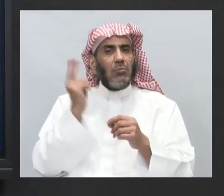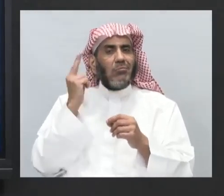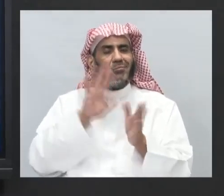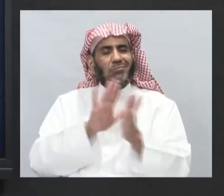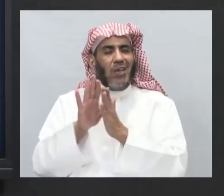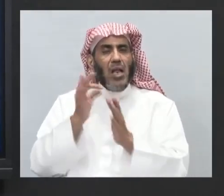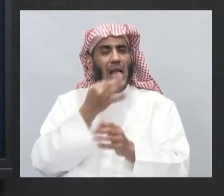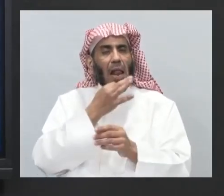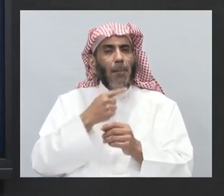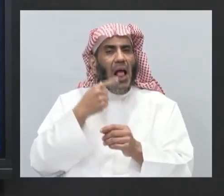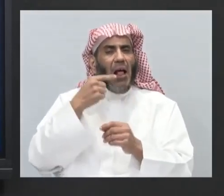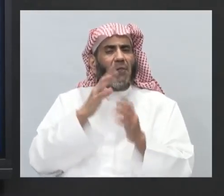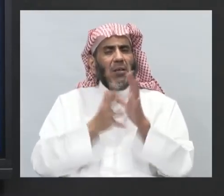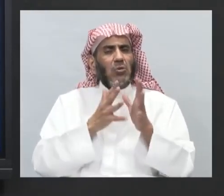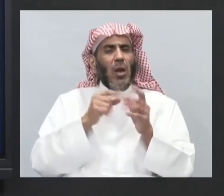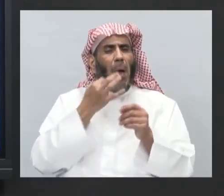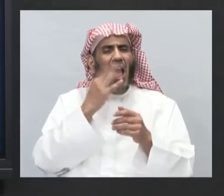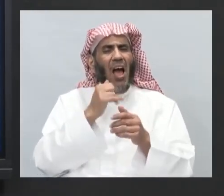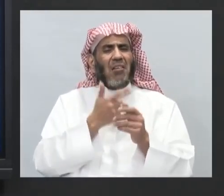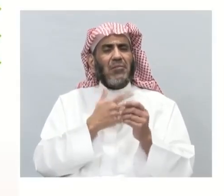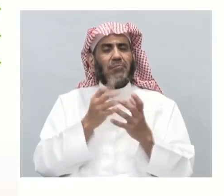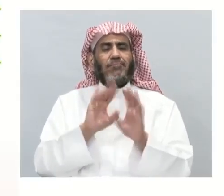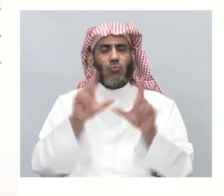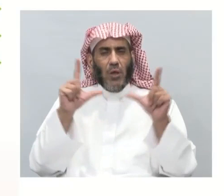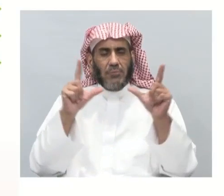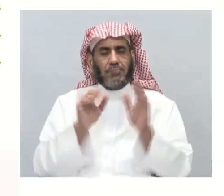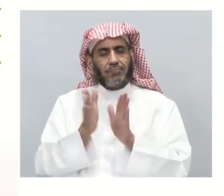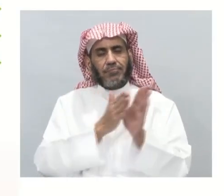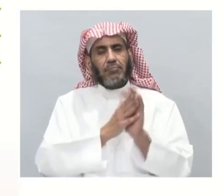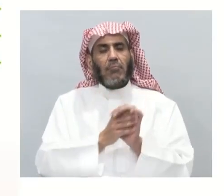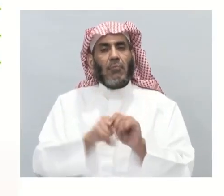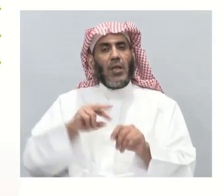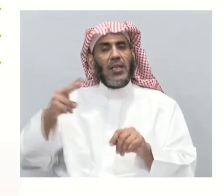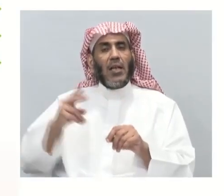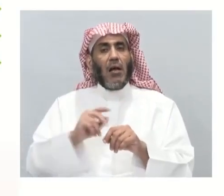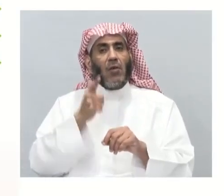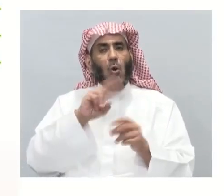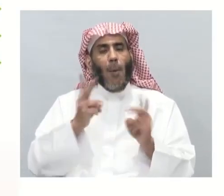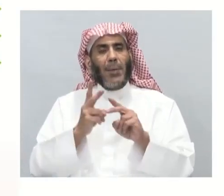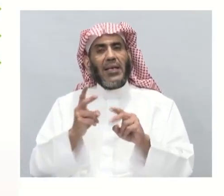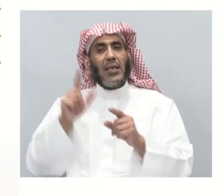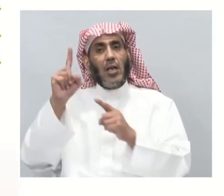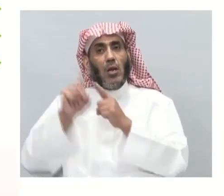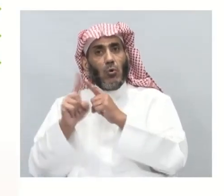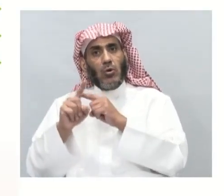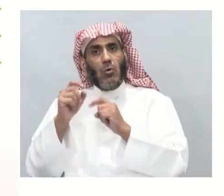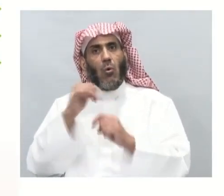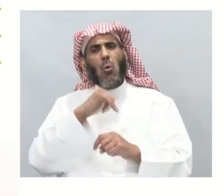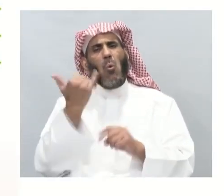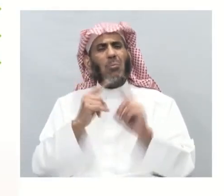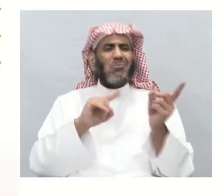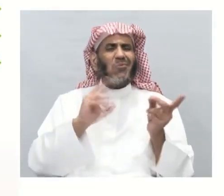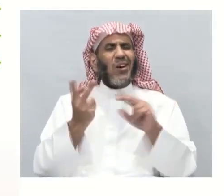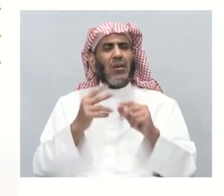والتخاطب هذا سيؤثر سلبا على الرساله ايضا اختلاف اللغه بين المرسل والمستقبل وهذا اشرنا اليه